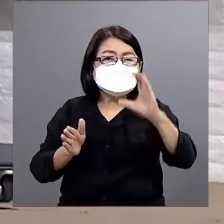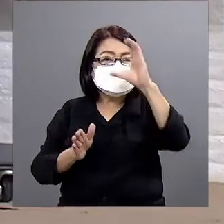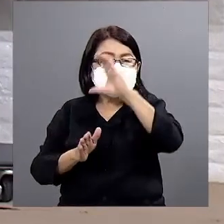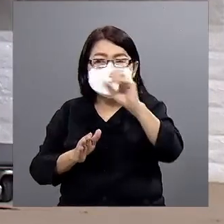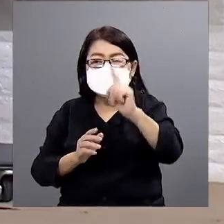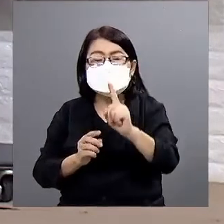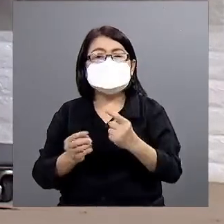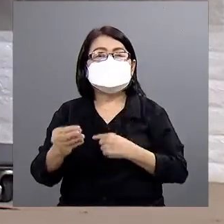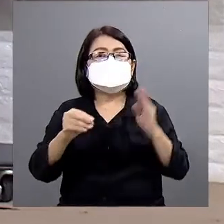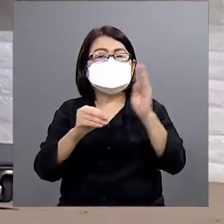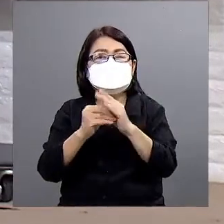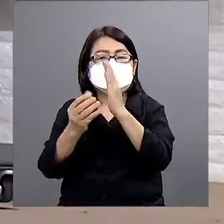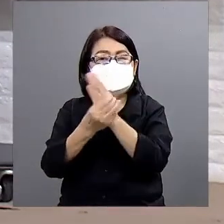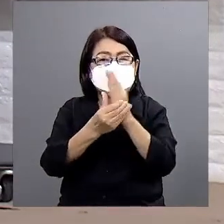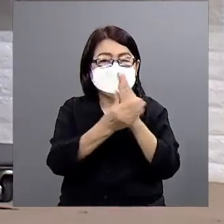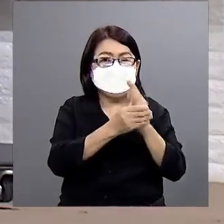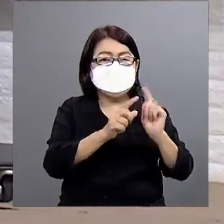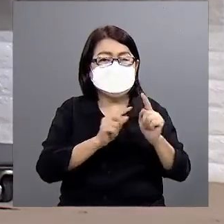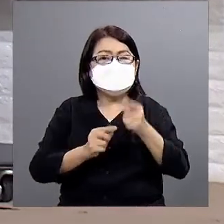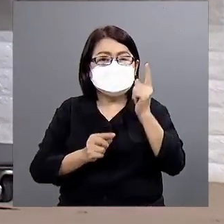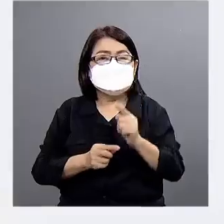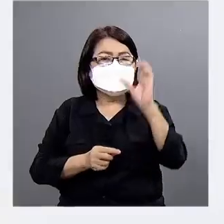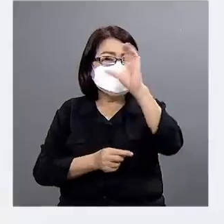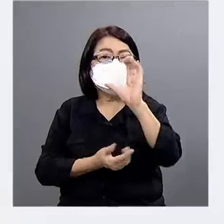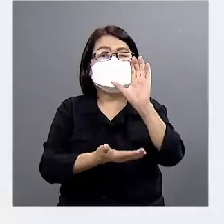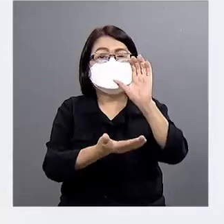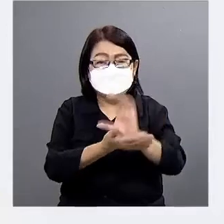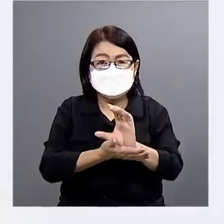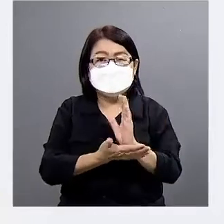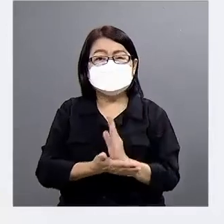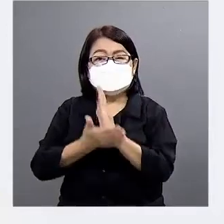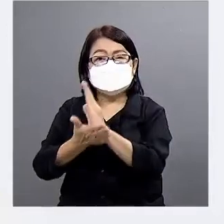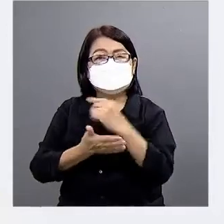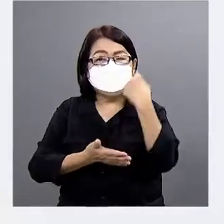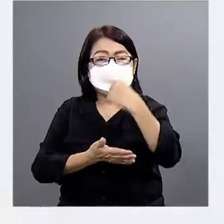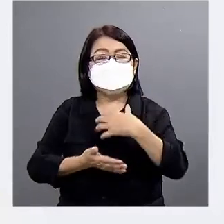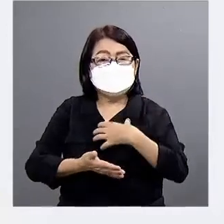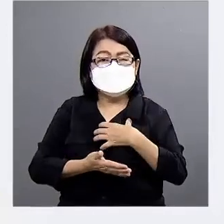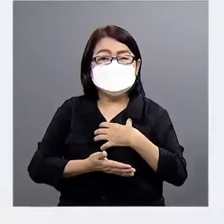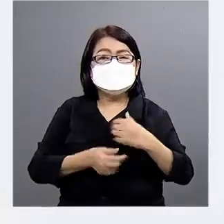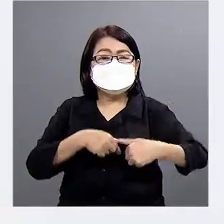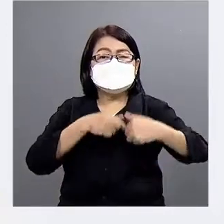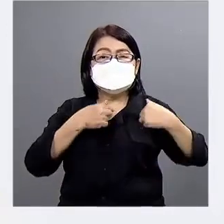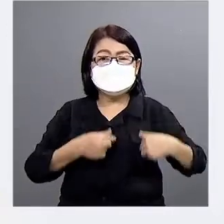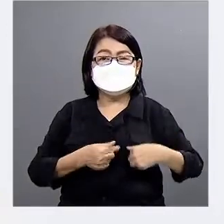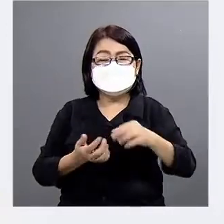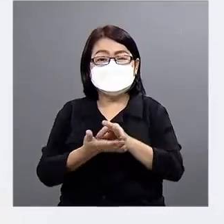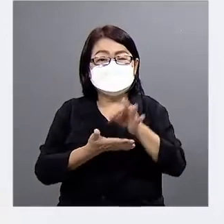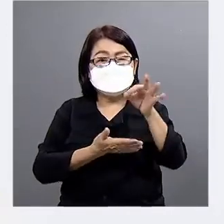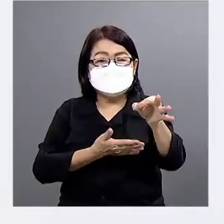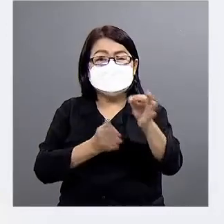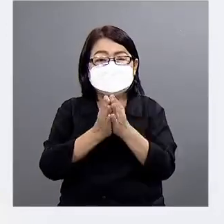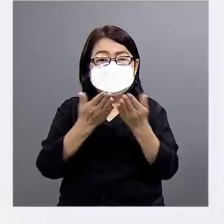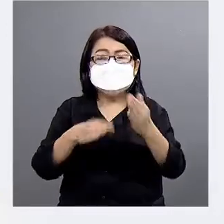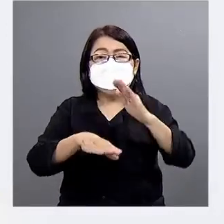ผ่านการระดมทุนค่ะคุณผู้ชมที่สนใจอยากจะสนับสนุนนะคะ ซื้อหนังสือมือสองไปเติมในห้องสมุดสร้าง